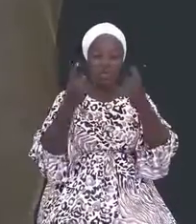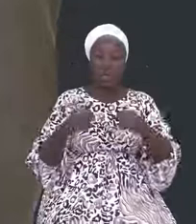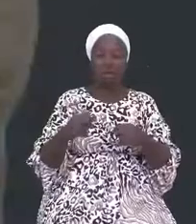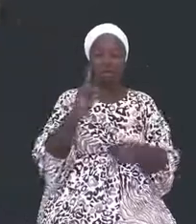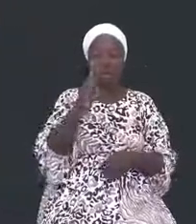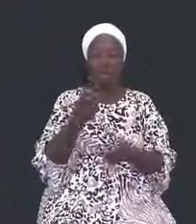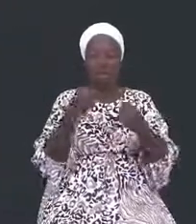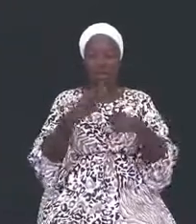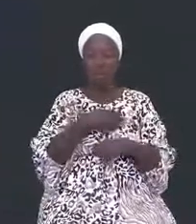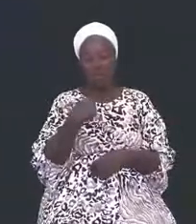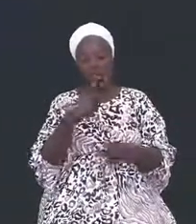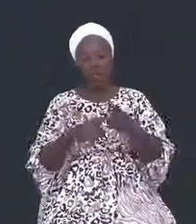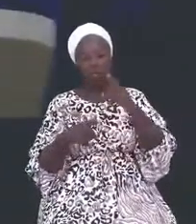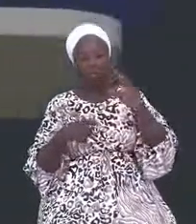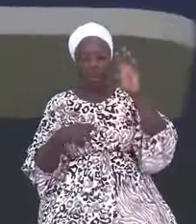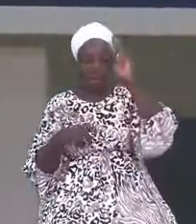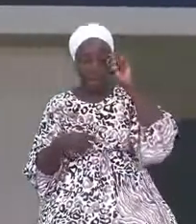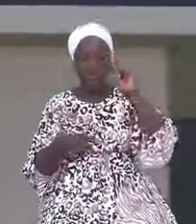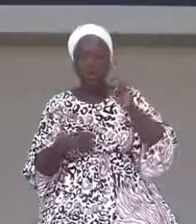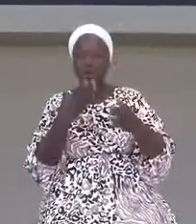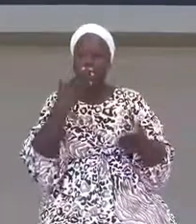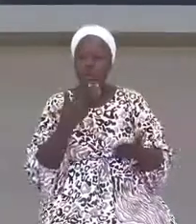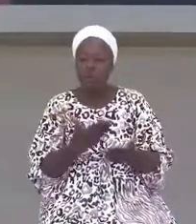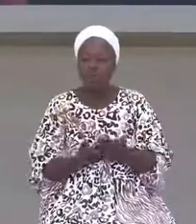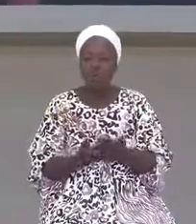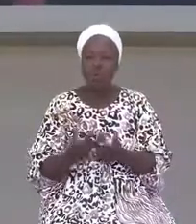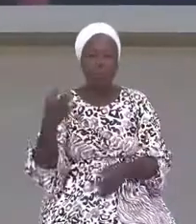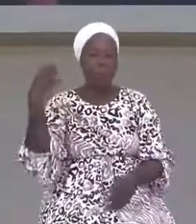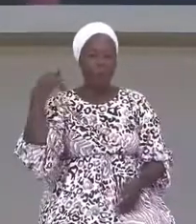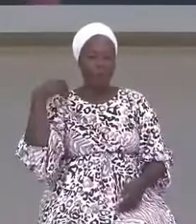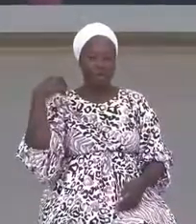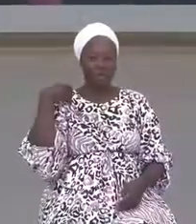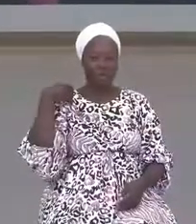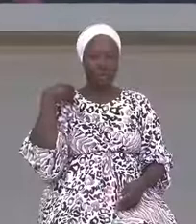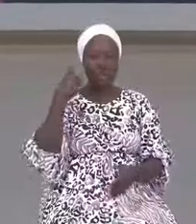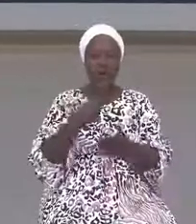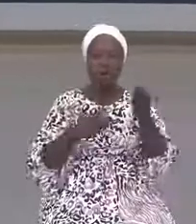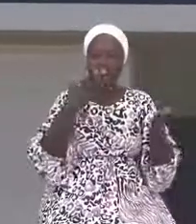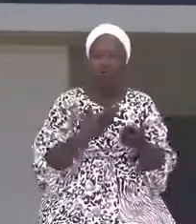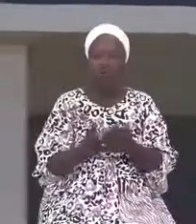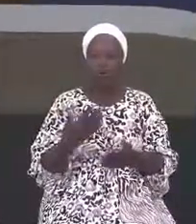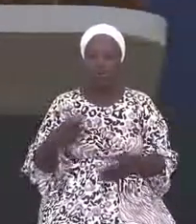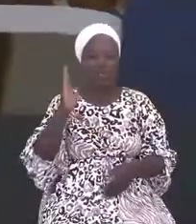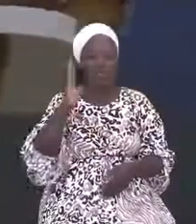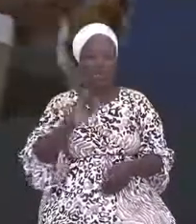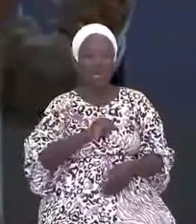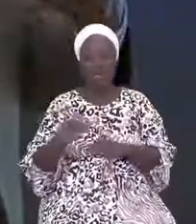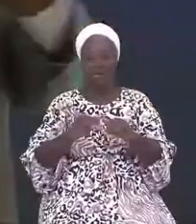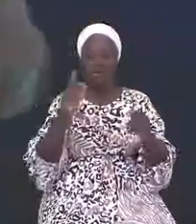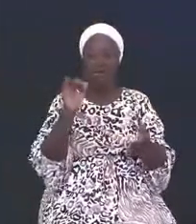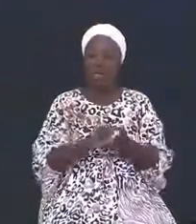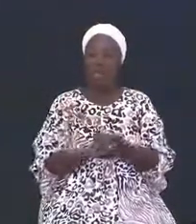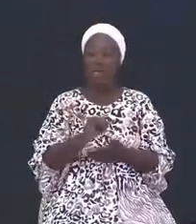dit à Jésus, maître, « Bon maître, que dois-je faire de bon pour avoir la